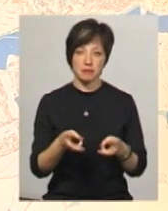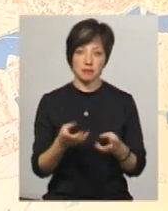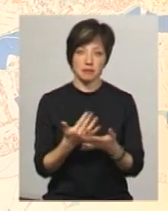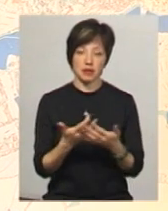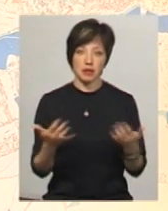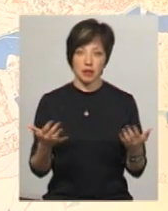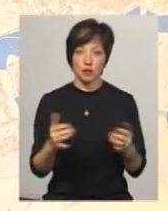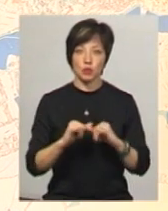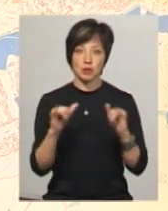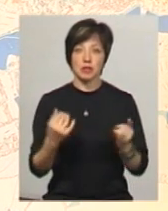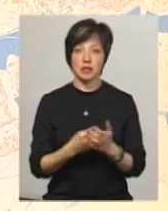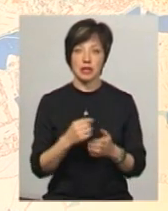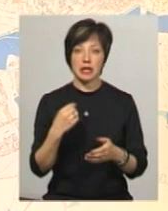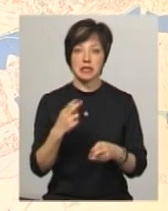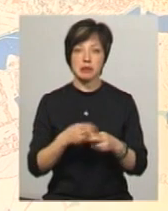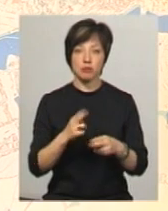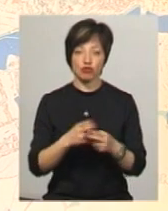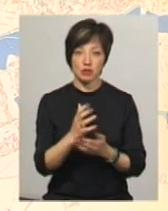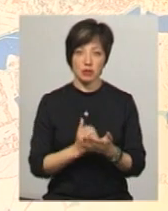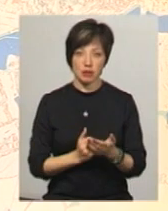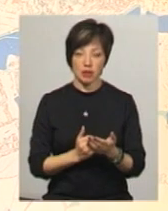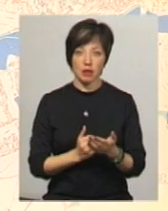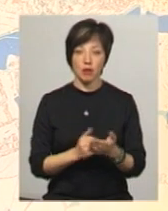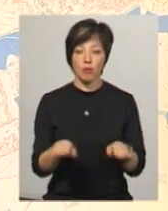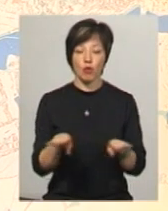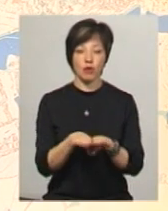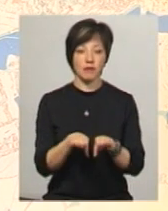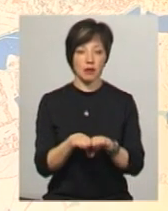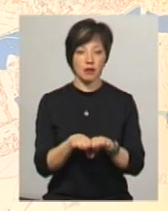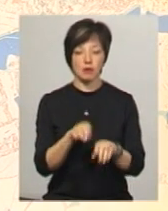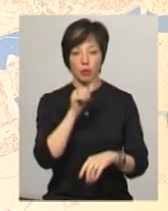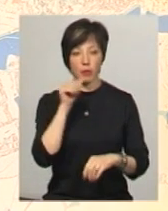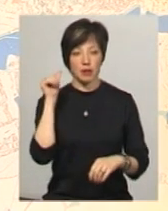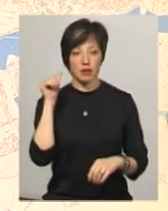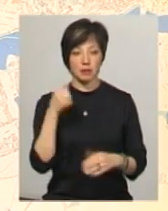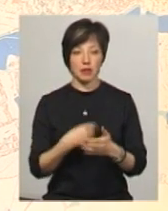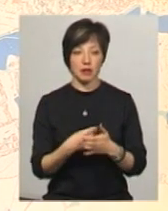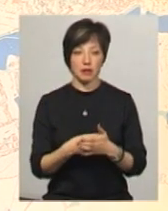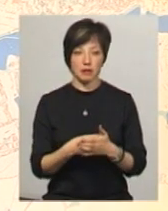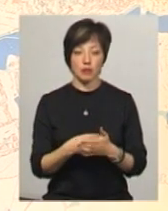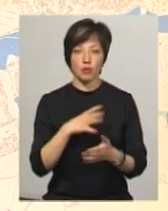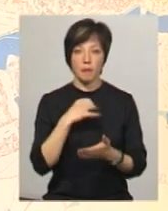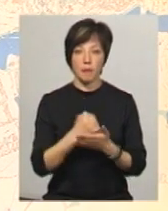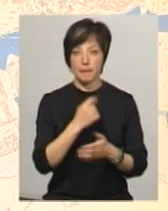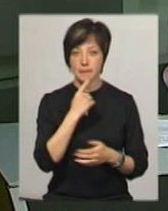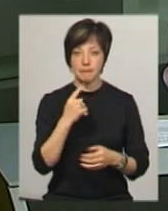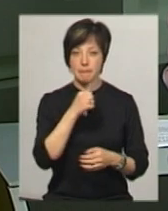матеріали, зростання цін на запчастини. Мається на увазі порівняння з попереднім тарифом, який приймався минулого